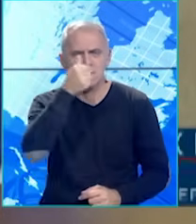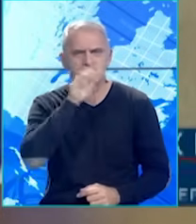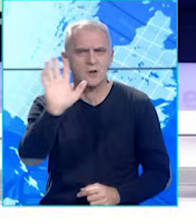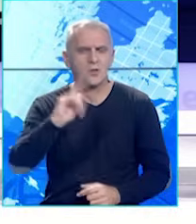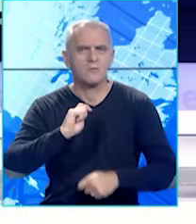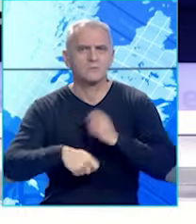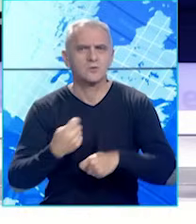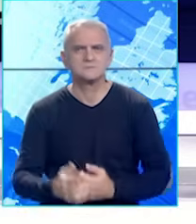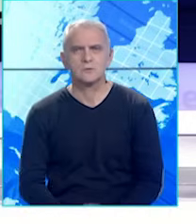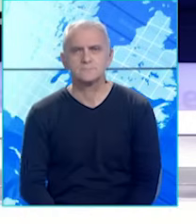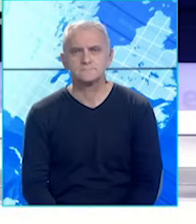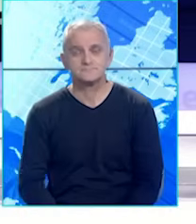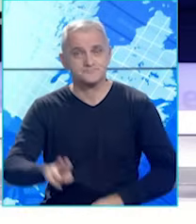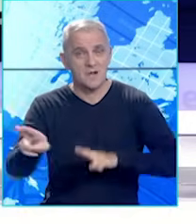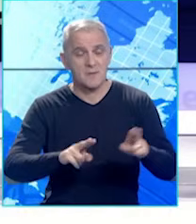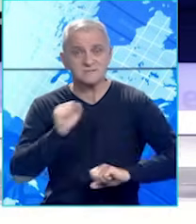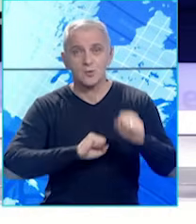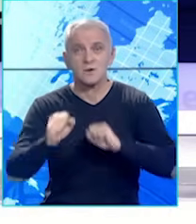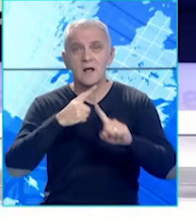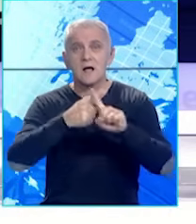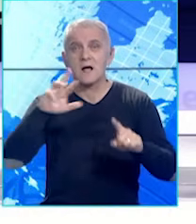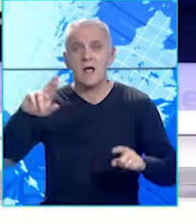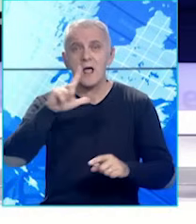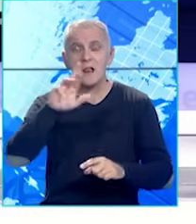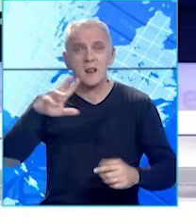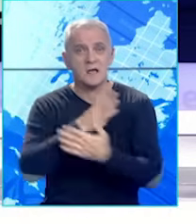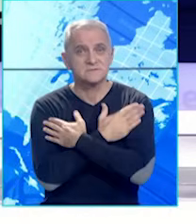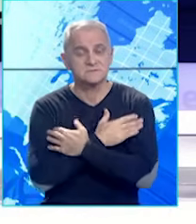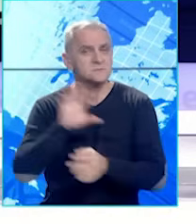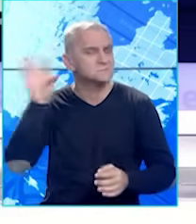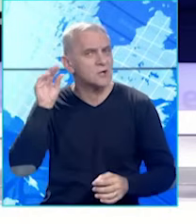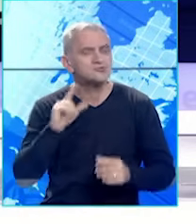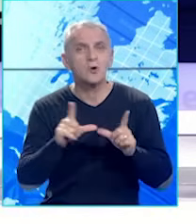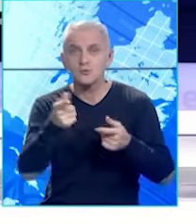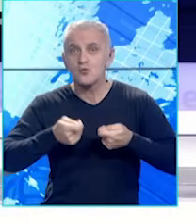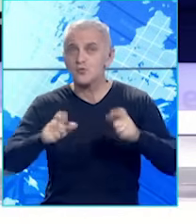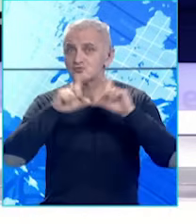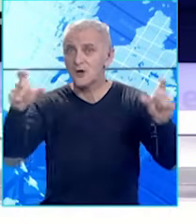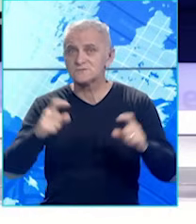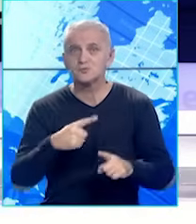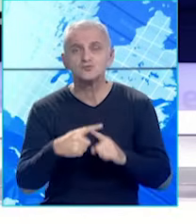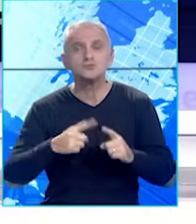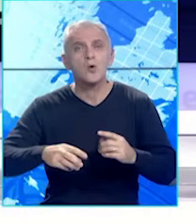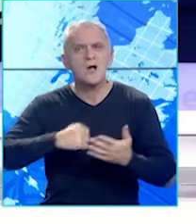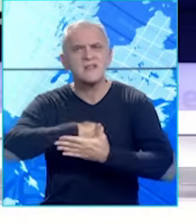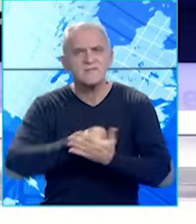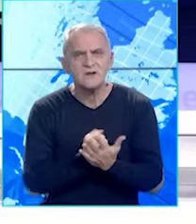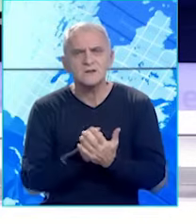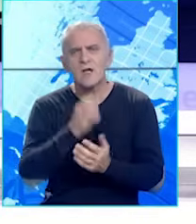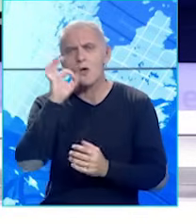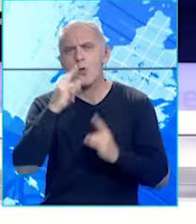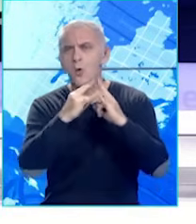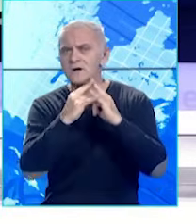posao. Ministar odbrane Bosne i Hercegovine Zukan Helez saslušan je u tužilaštvu Bosne i Hercegovine